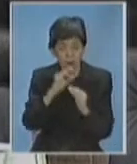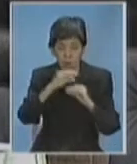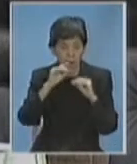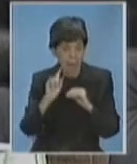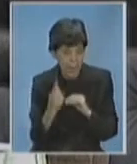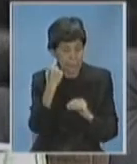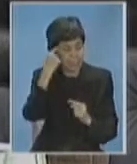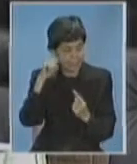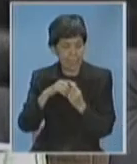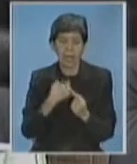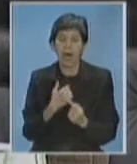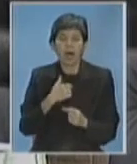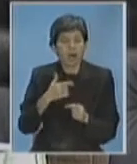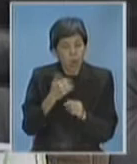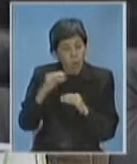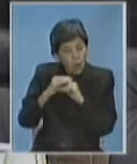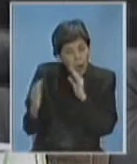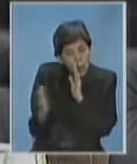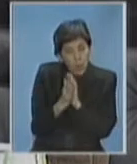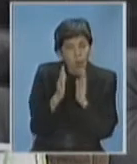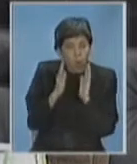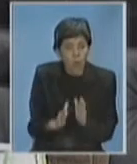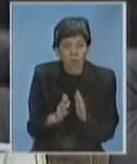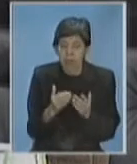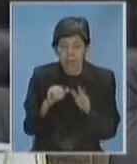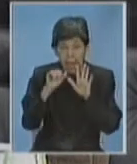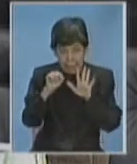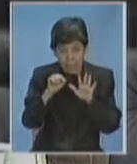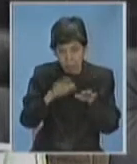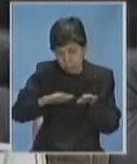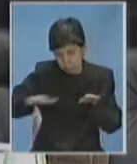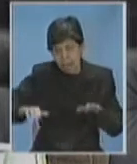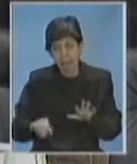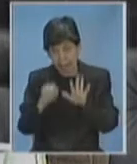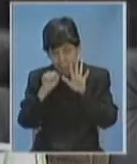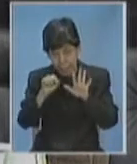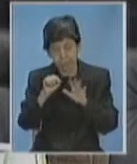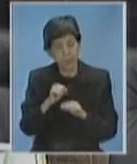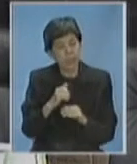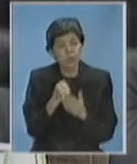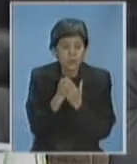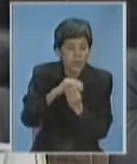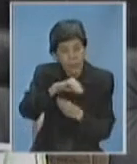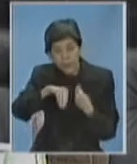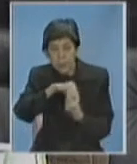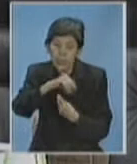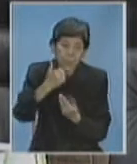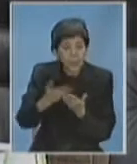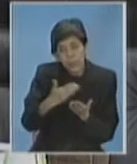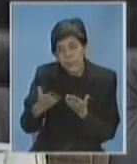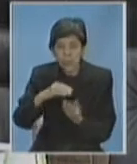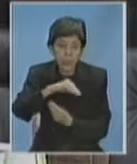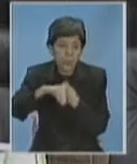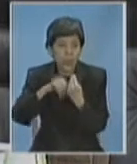ริ่มต้นมีเป้าหมายจะให้ผู้เข้าร่วมโครงการก็คือ 500,000 คันนะคะเพื่อเป็นการกระตุ้นเศรษฐกิจใช้จ่ายต